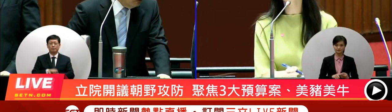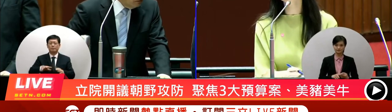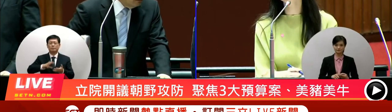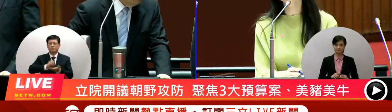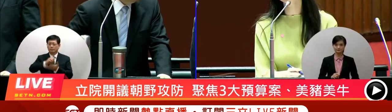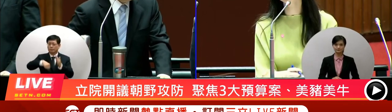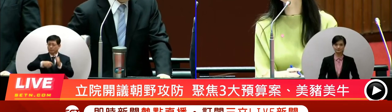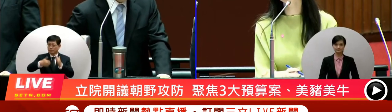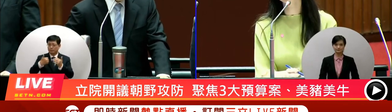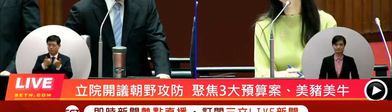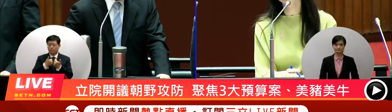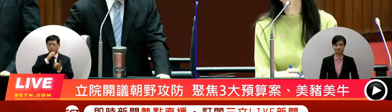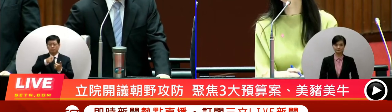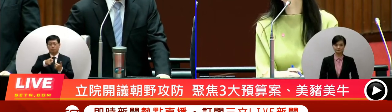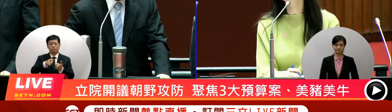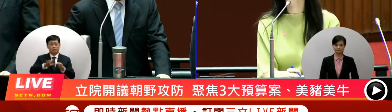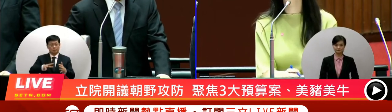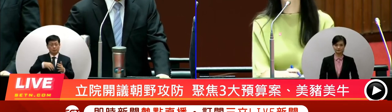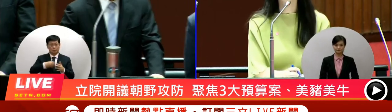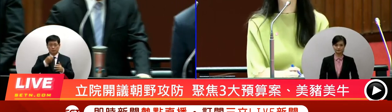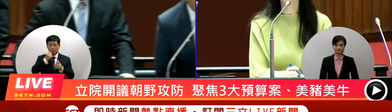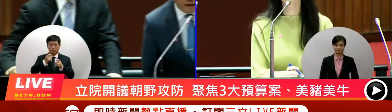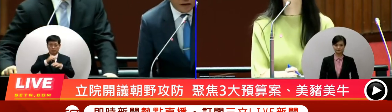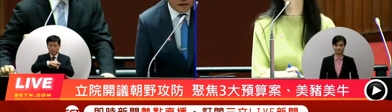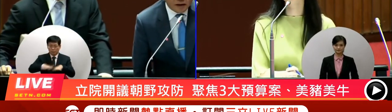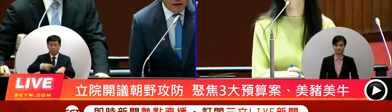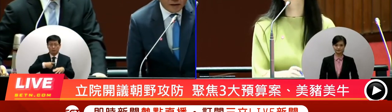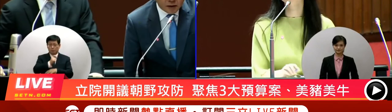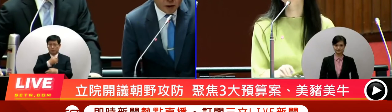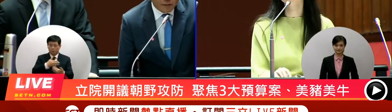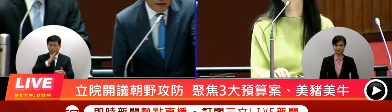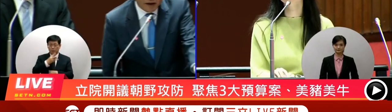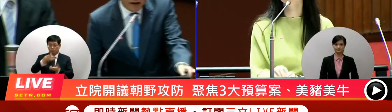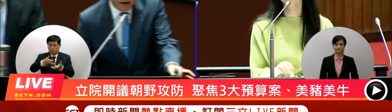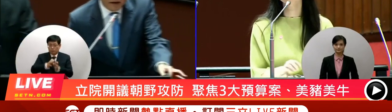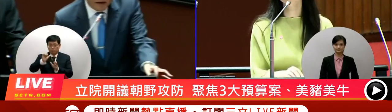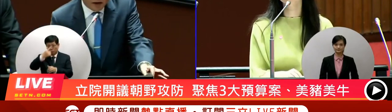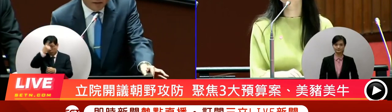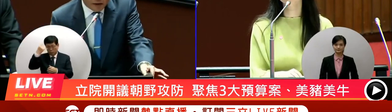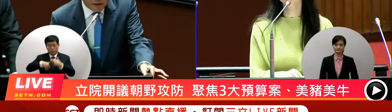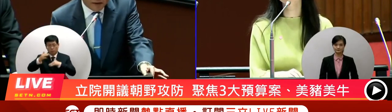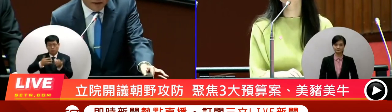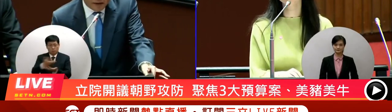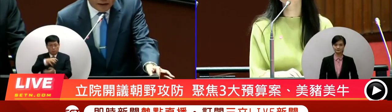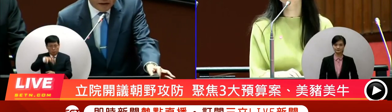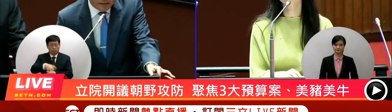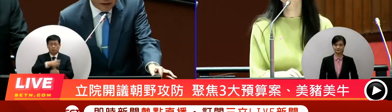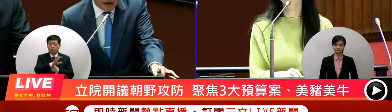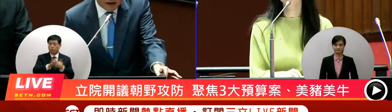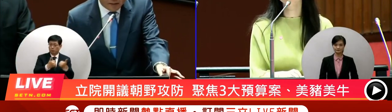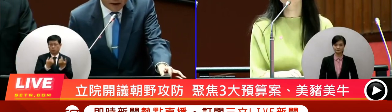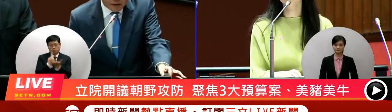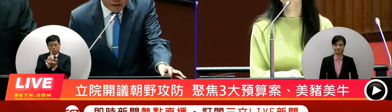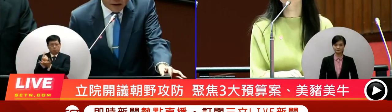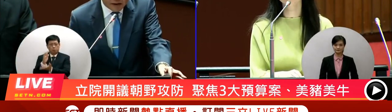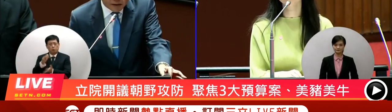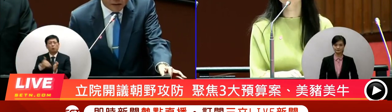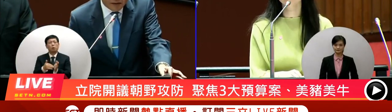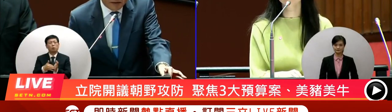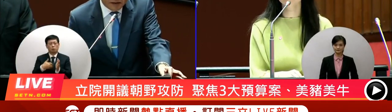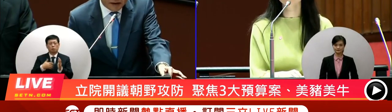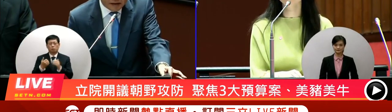就是说食安办大概下面有一个三部署司的一个协调平台， 那我们跟农委会都在这个平台里面都尽